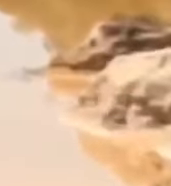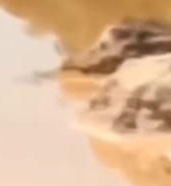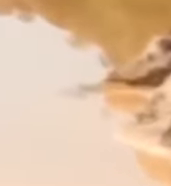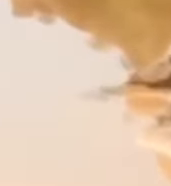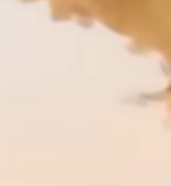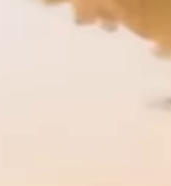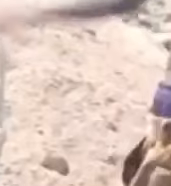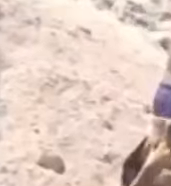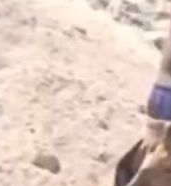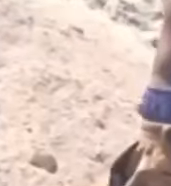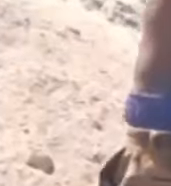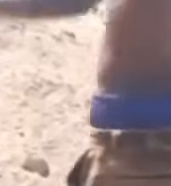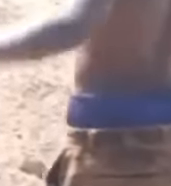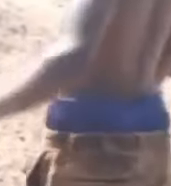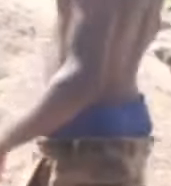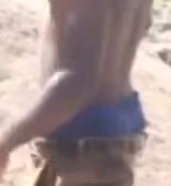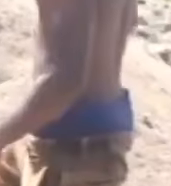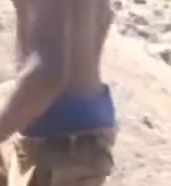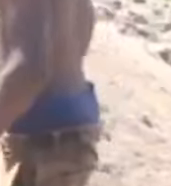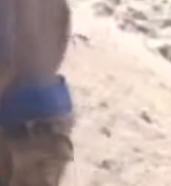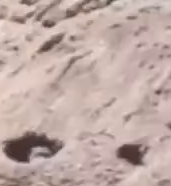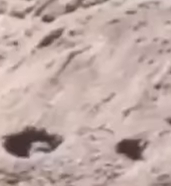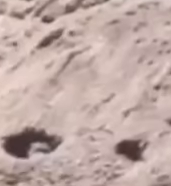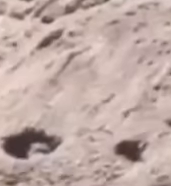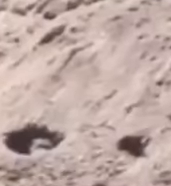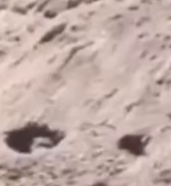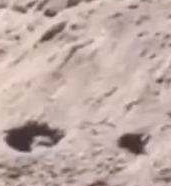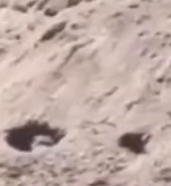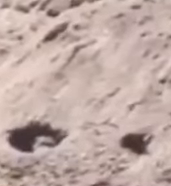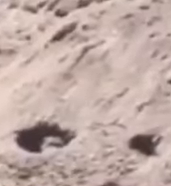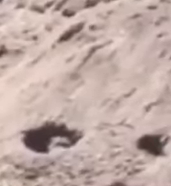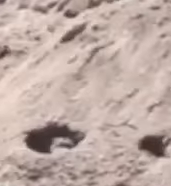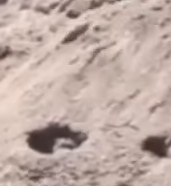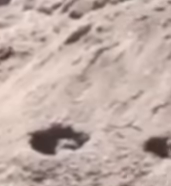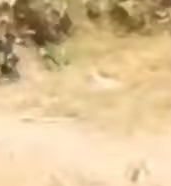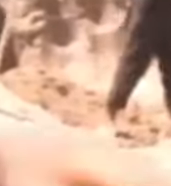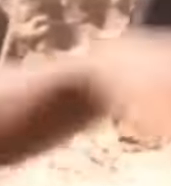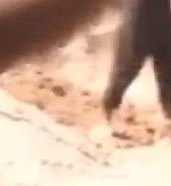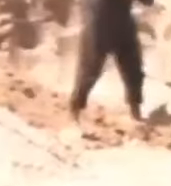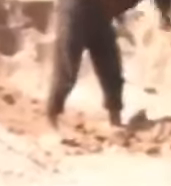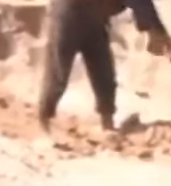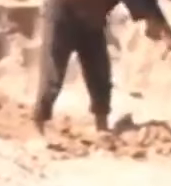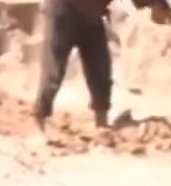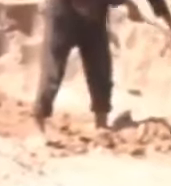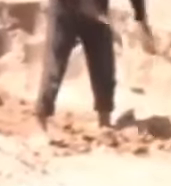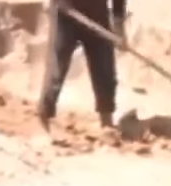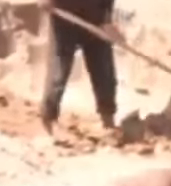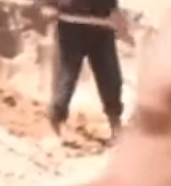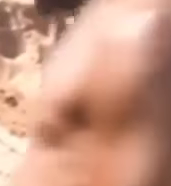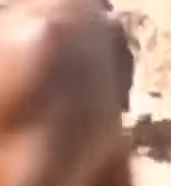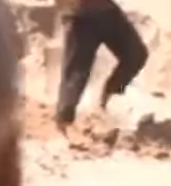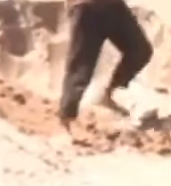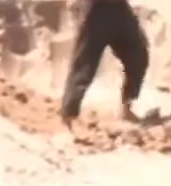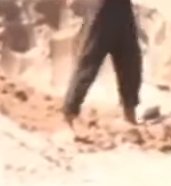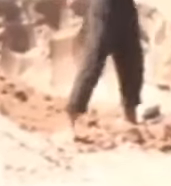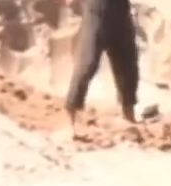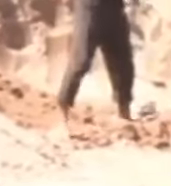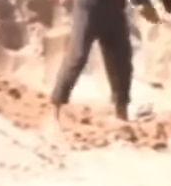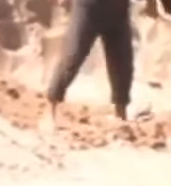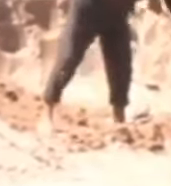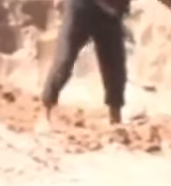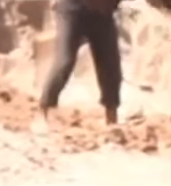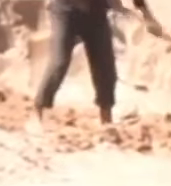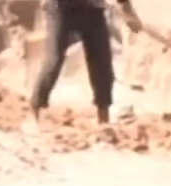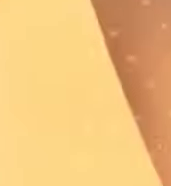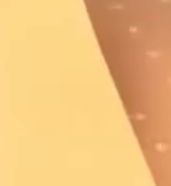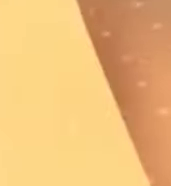Ekitongole kya Kabaka eky’ebyettaka kiyimirizza abalumba abasimu omusenyu ku ttaka lya Bene lwa obutawa busuulu. Eri baasibyeyo nti ssente tezituukayo wa